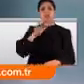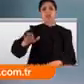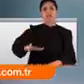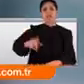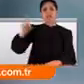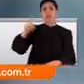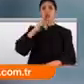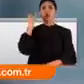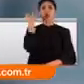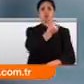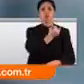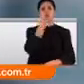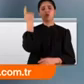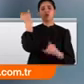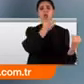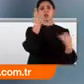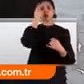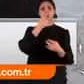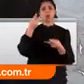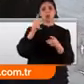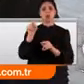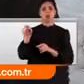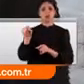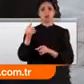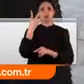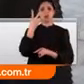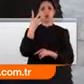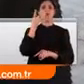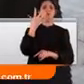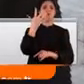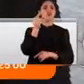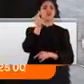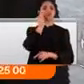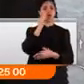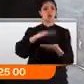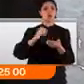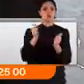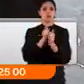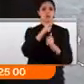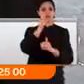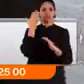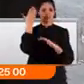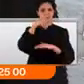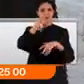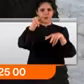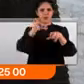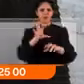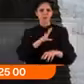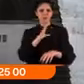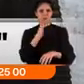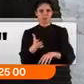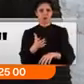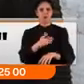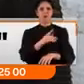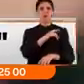küfür ettin, yan baktın tartışmasında öldürüldü. 4-5 kişi arkadaşlar beraber kafeye gidiyorlar. Orada işte otururken